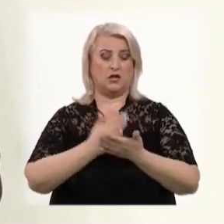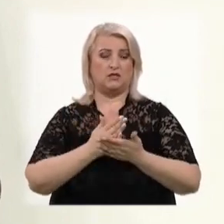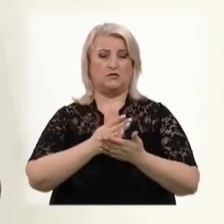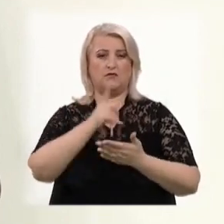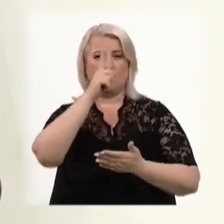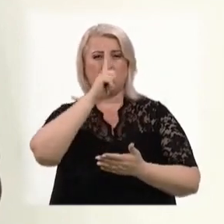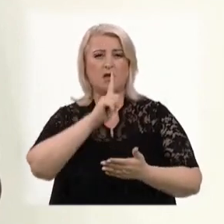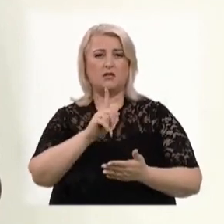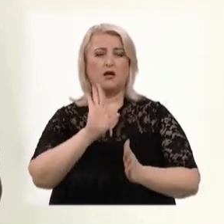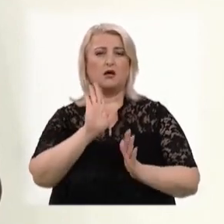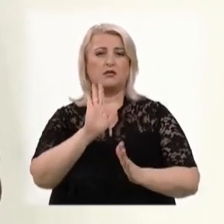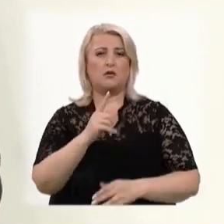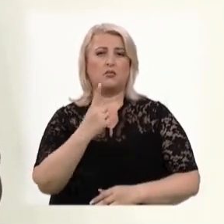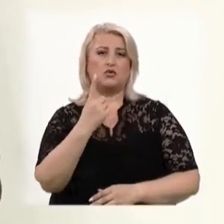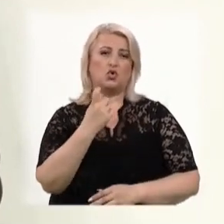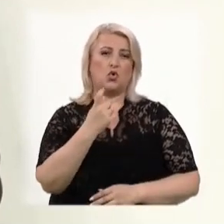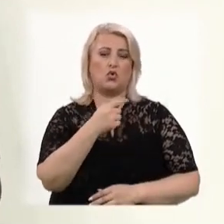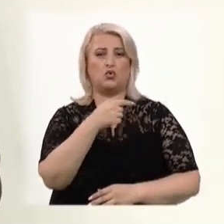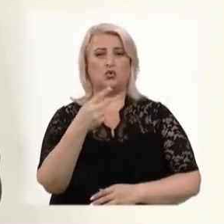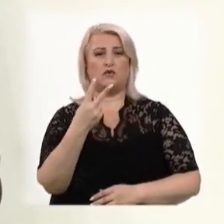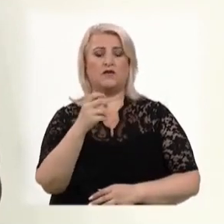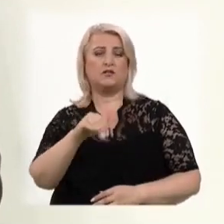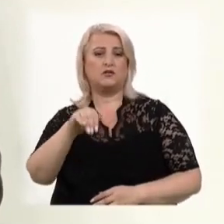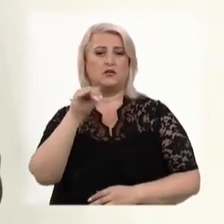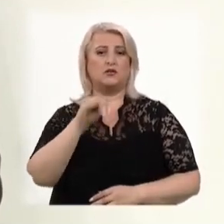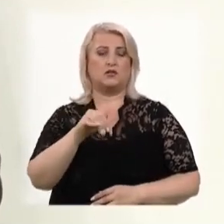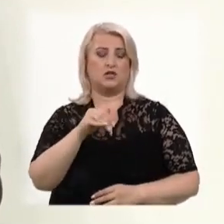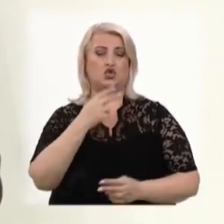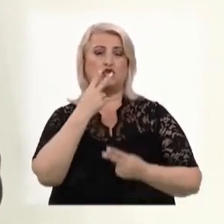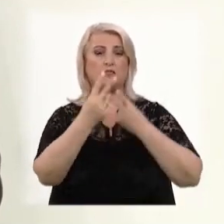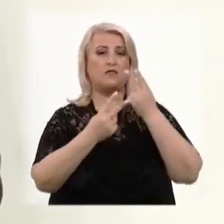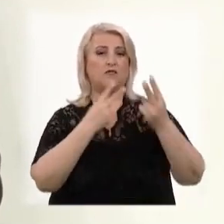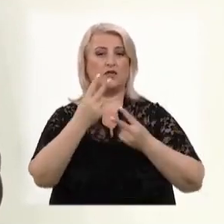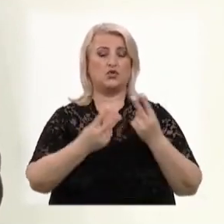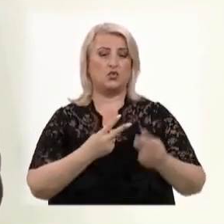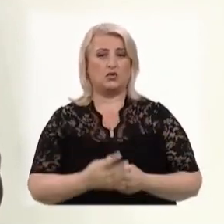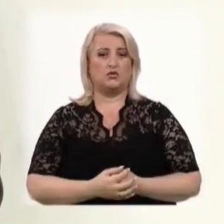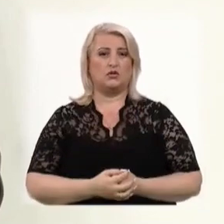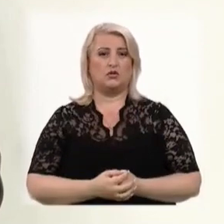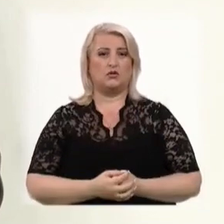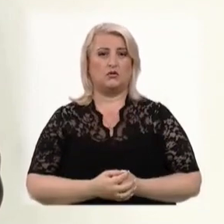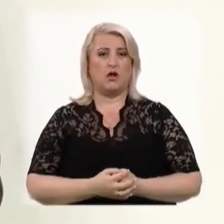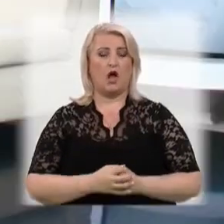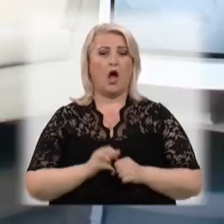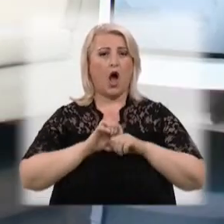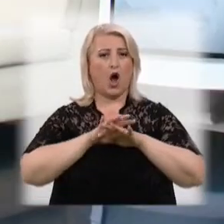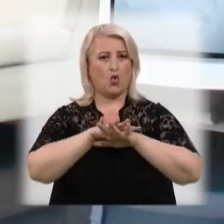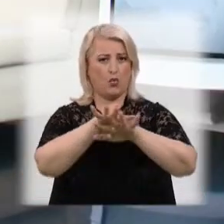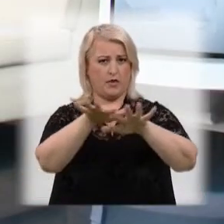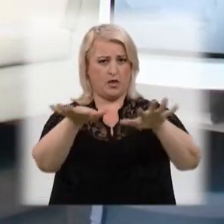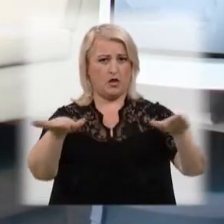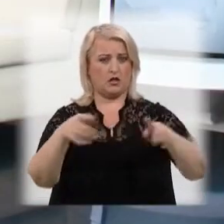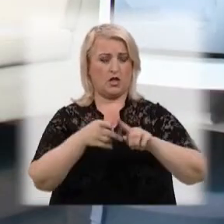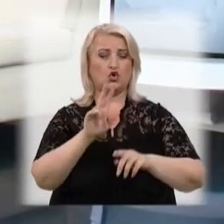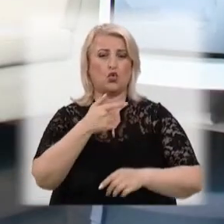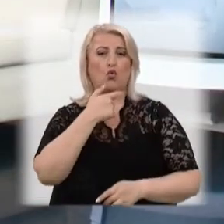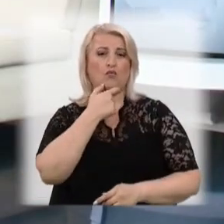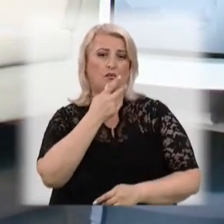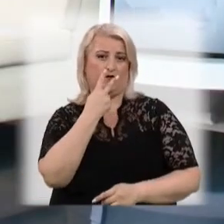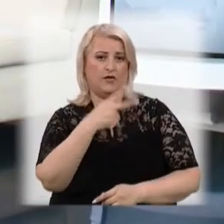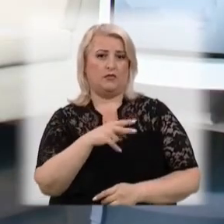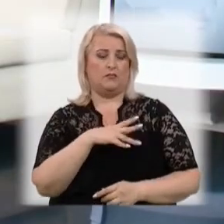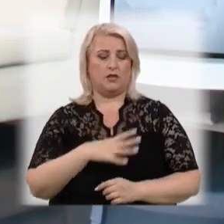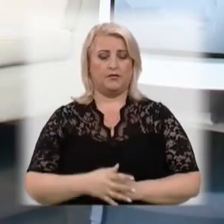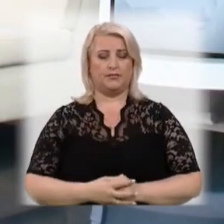acoperire măcar de vreo sută două sute de mii de vizualizări acoperire înseamnă cine te împrumut la postarea